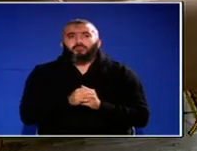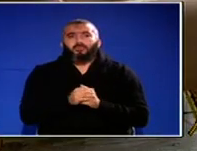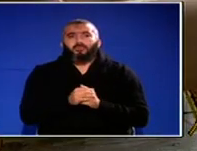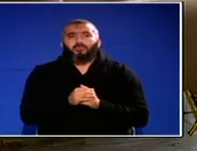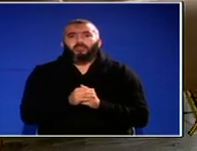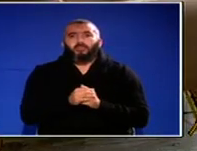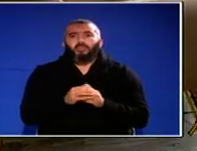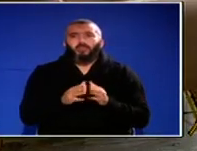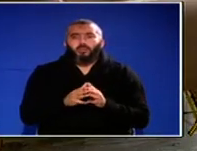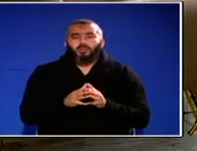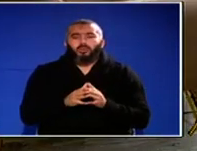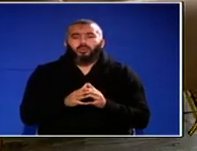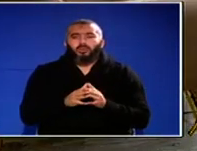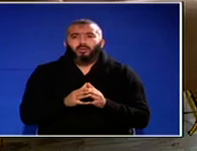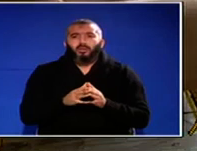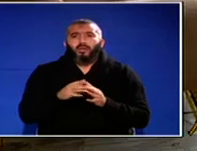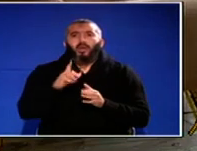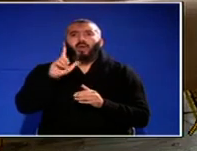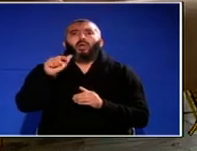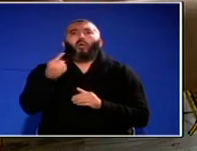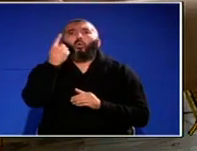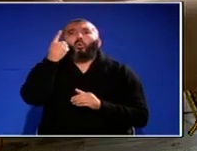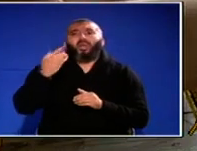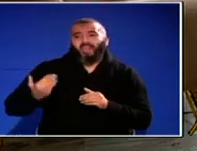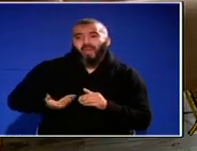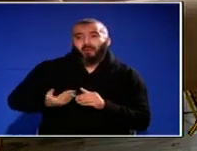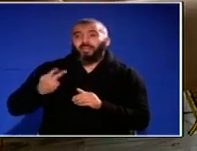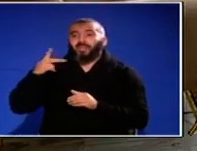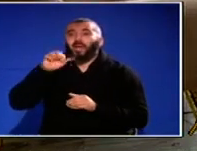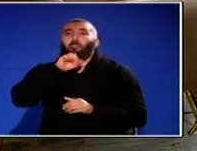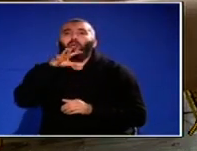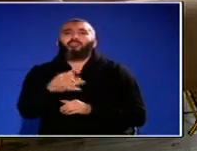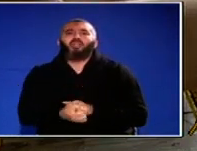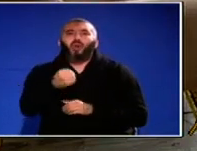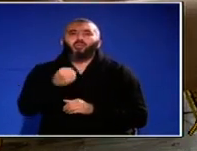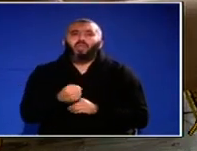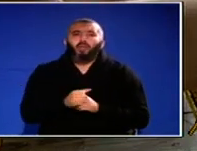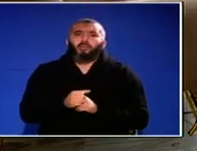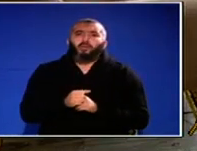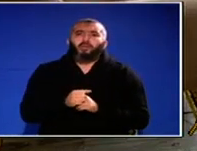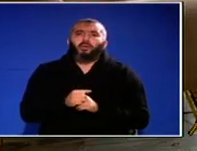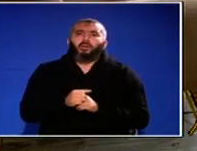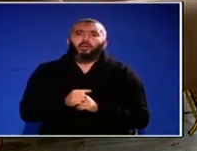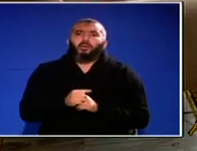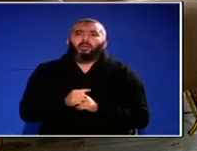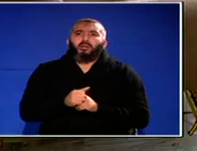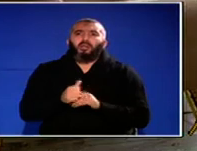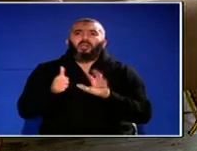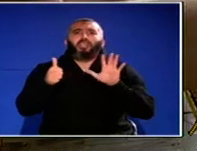الو. ايوه. قالوا تكلم مع ربي سبحانه وتعالى بدون